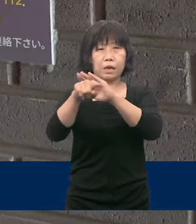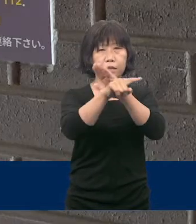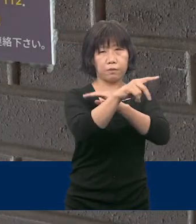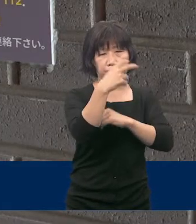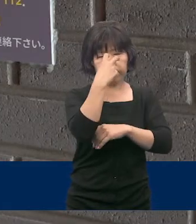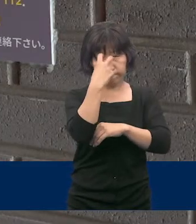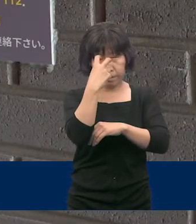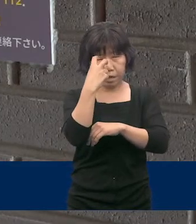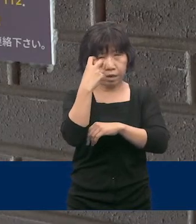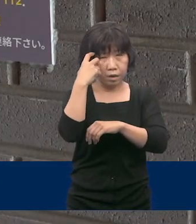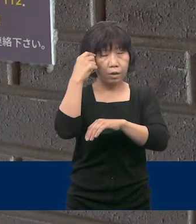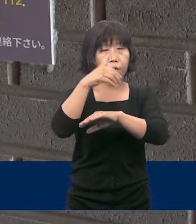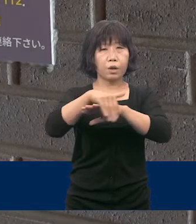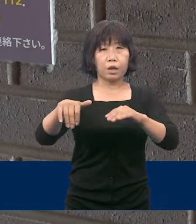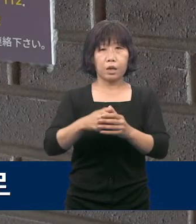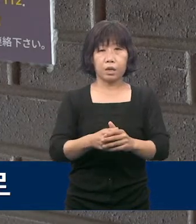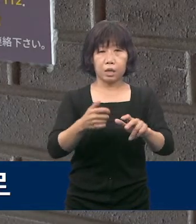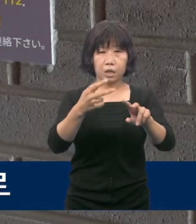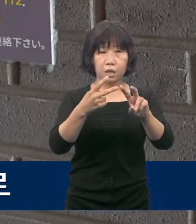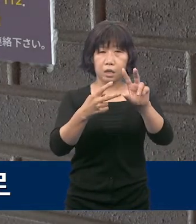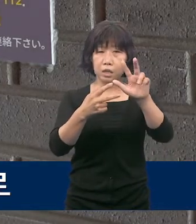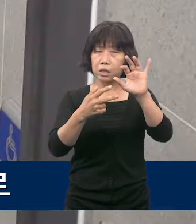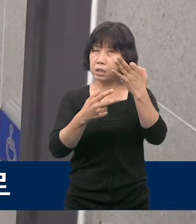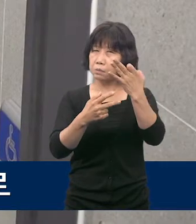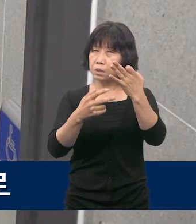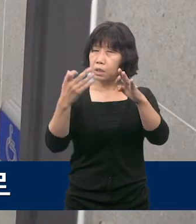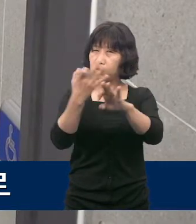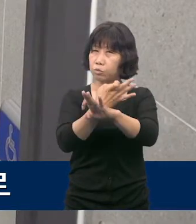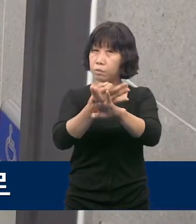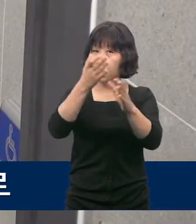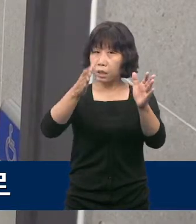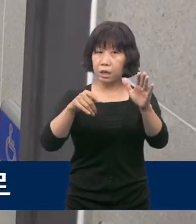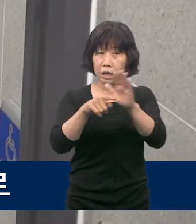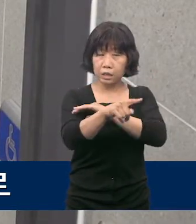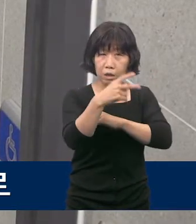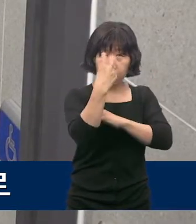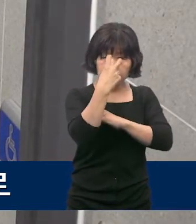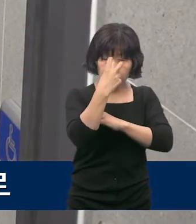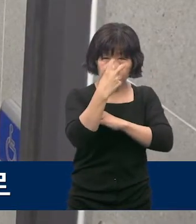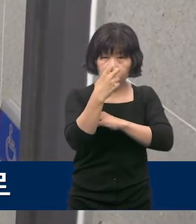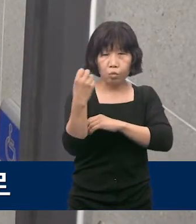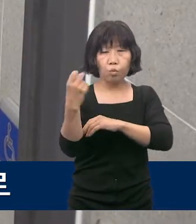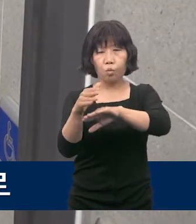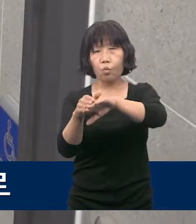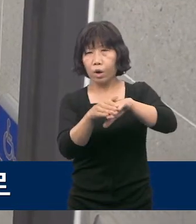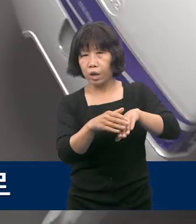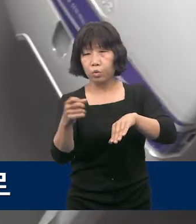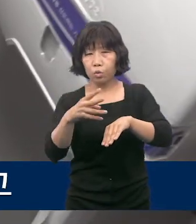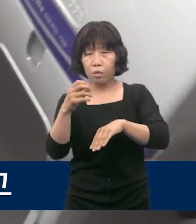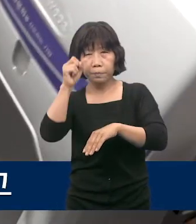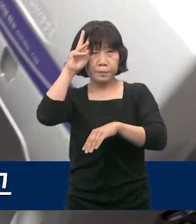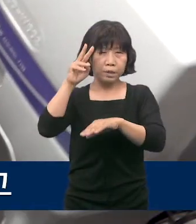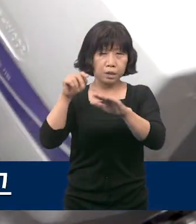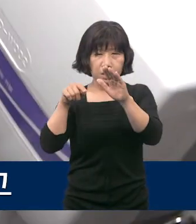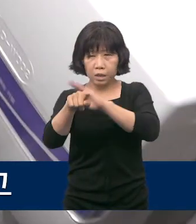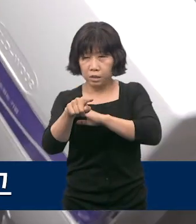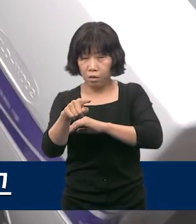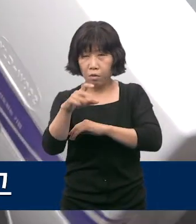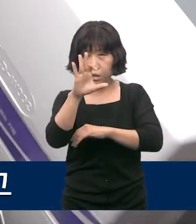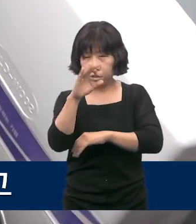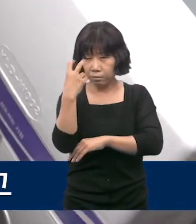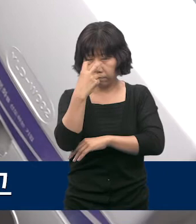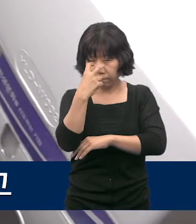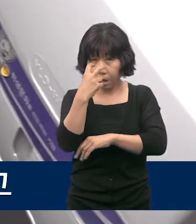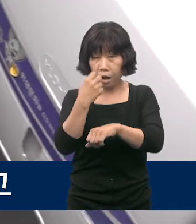화장실도 점검할 계획입니다 동대문구는 2주마다 한번씩 실시하는 정기 점검 과는 별도로 불시 점검을